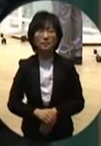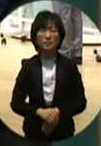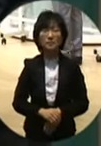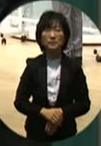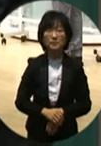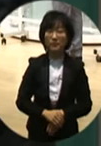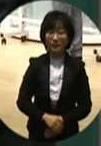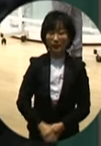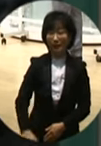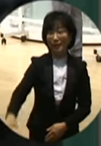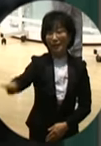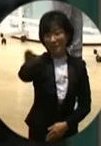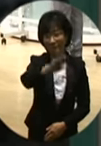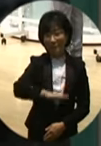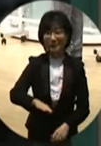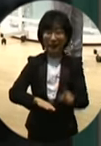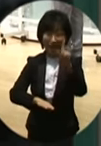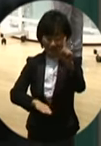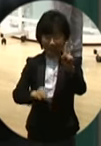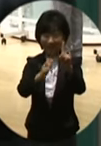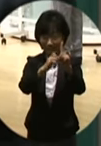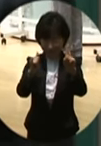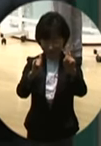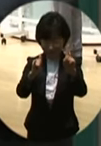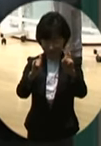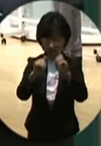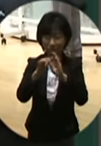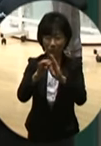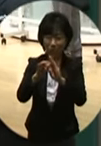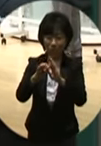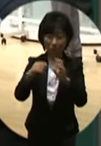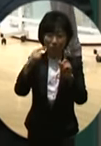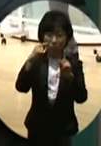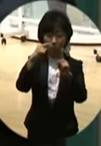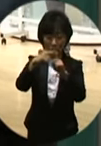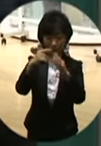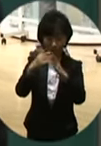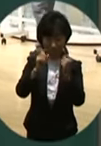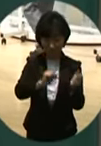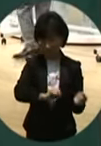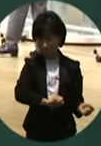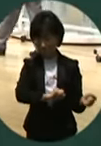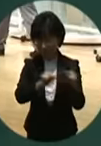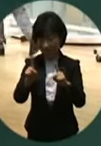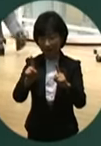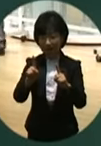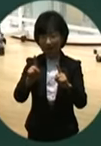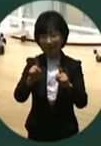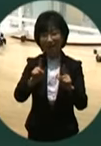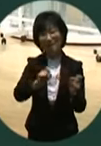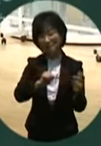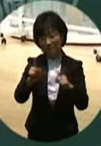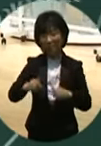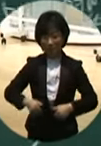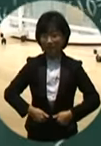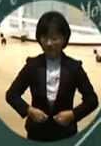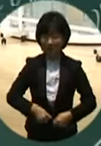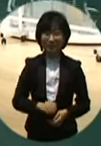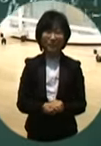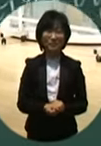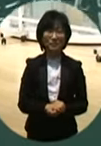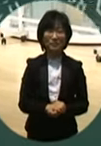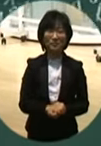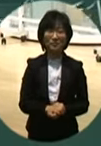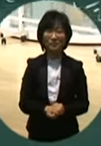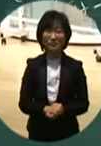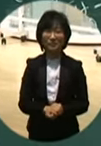한 명 때문에 교회가 살아난다는 것은 잘못 얘기하면 교만처럼 보이지만 그 말이 아니고 여러분들이 교회에